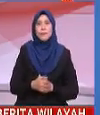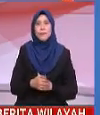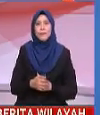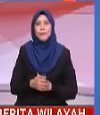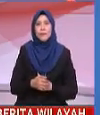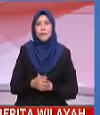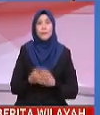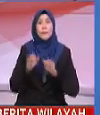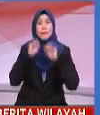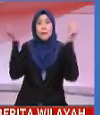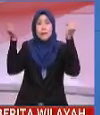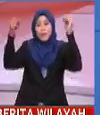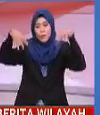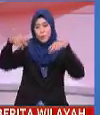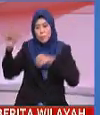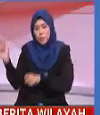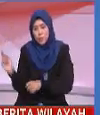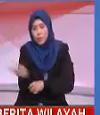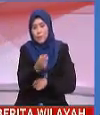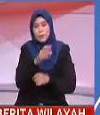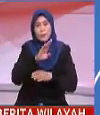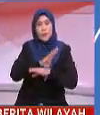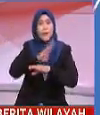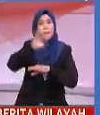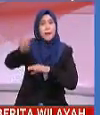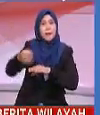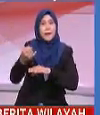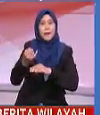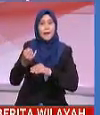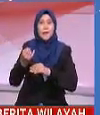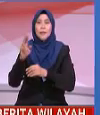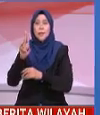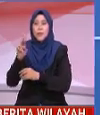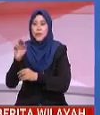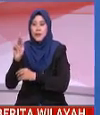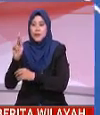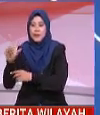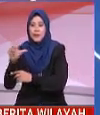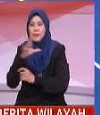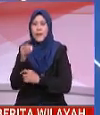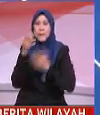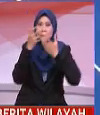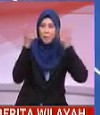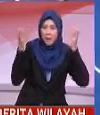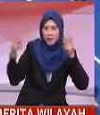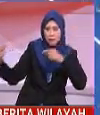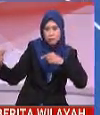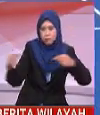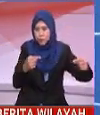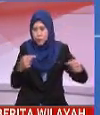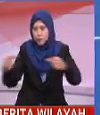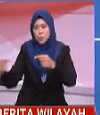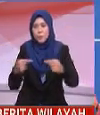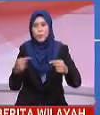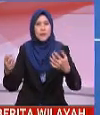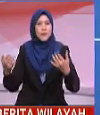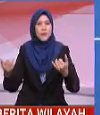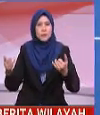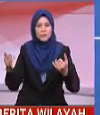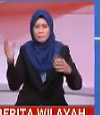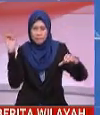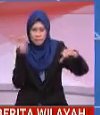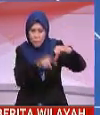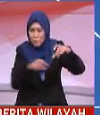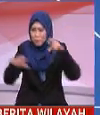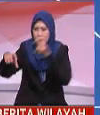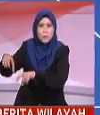Pada aksi di Stadium Hoki Nasional Bukit Jalil itu, Uni KL dan Maybank saling berbalas serangan namun kedua-dua pasukan buntu mencari gol